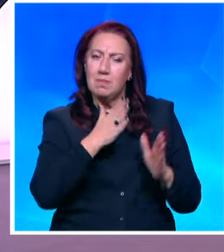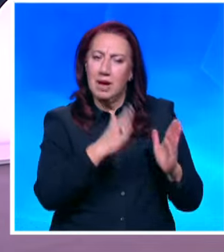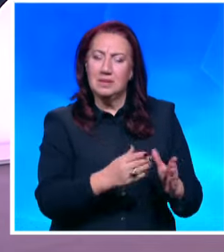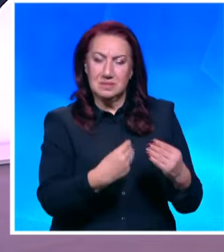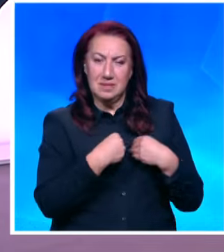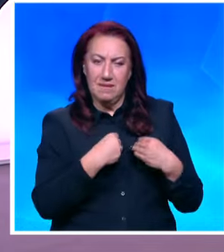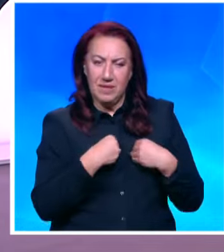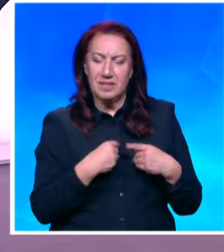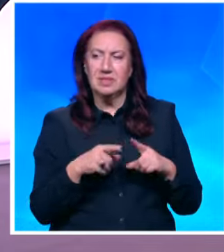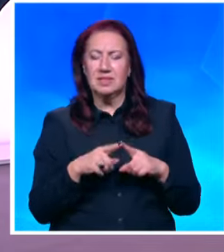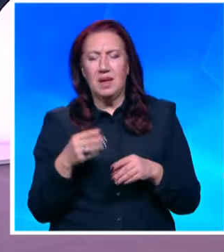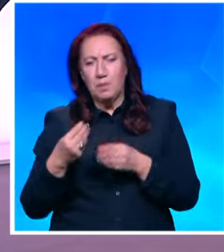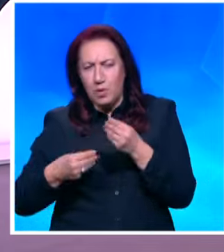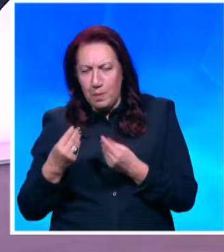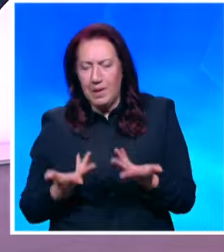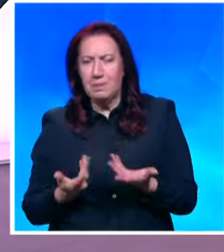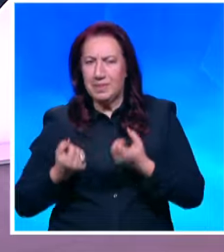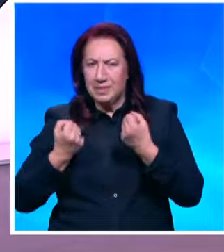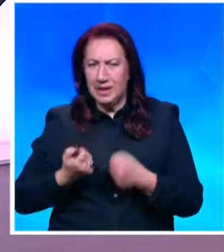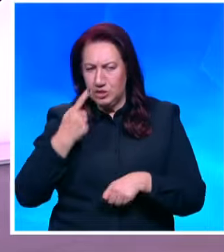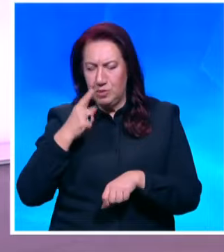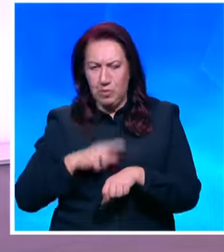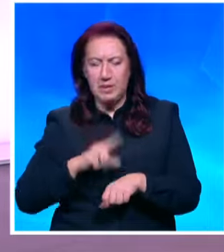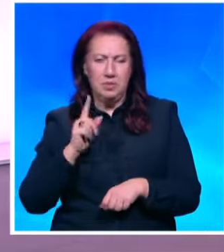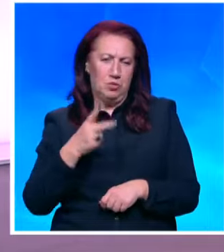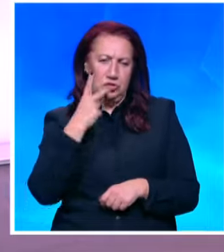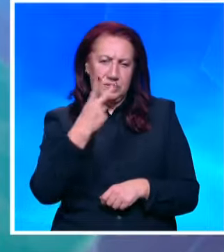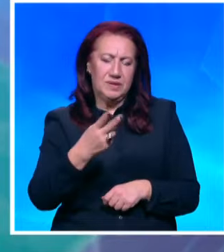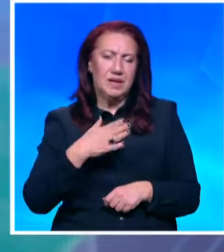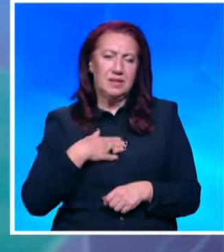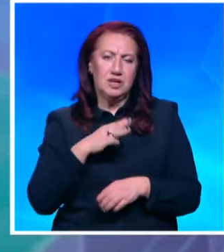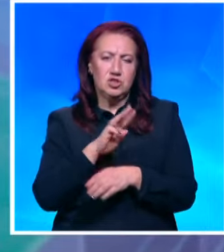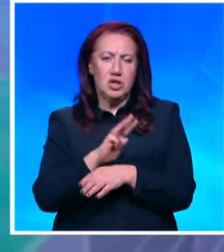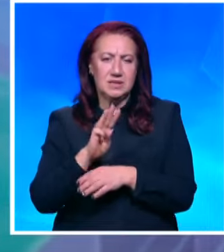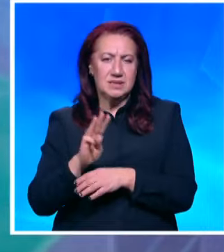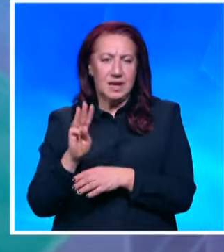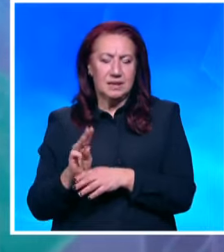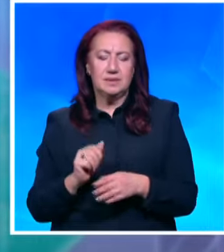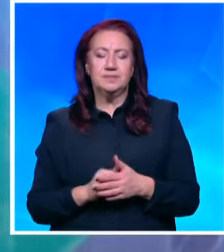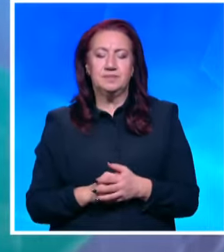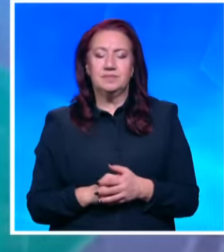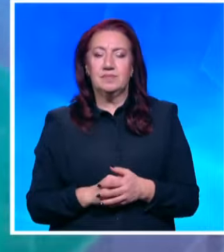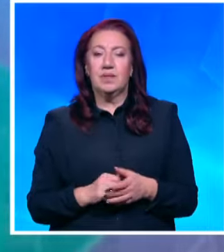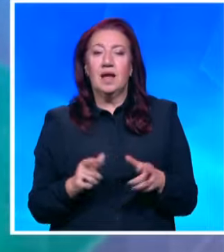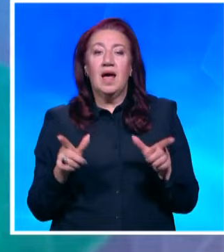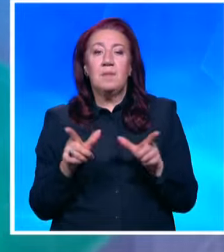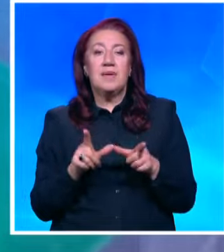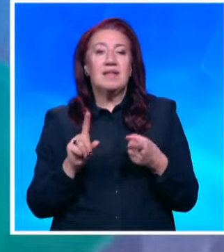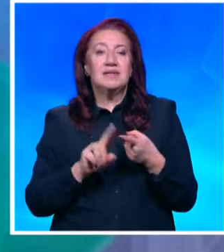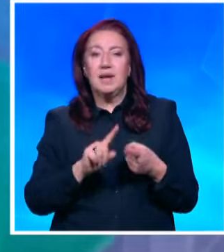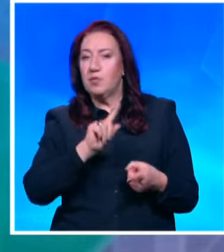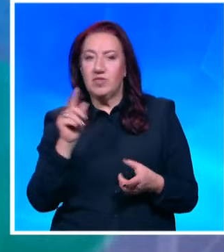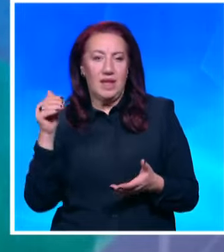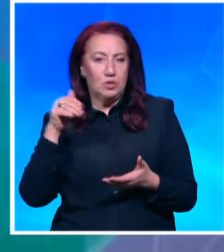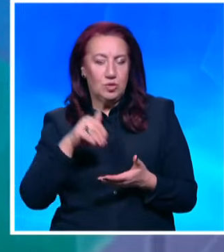моменти. Специалното интервю ви очаква на сайта btvsport.bg. Отсъствие на Михаил Касабов отложи важно заседание на